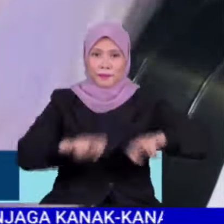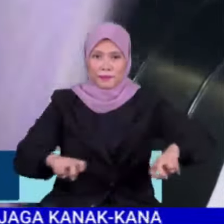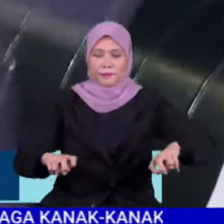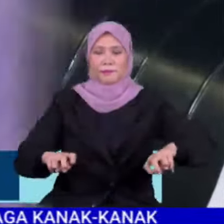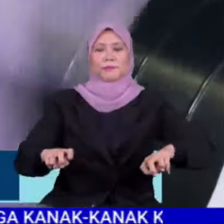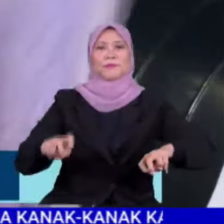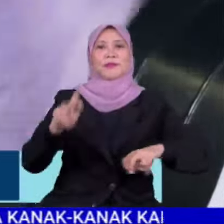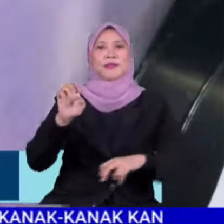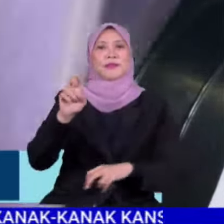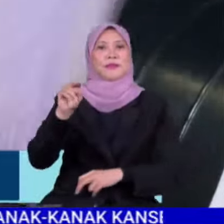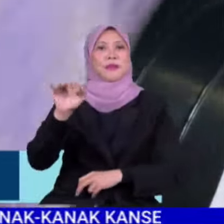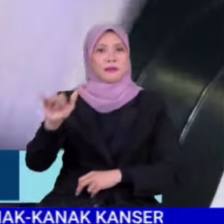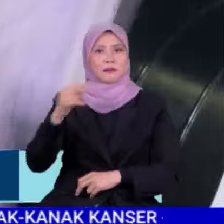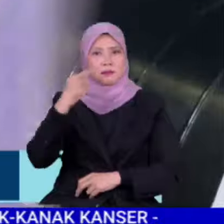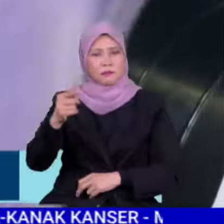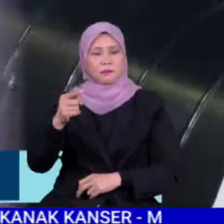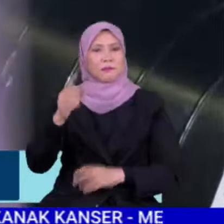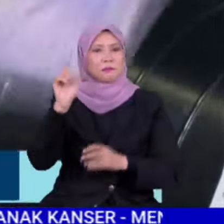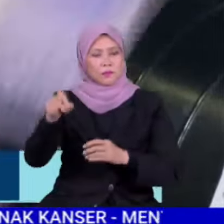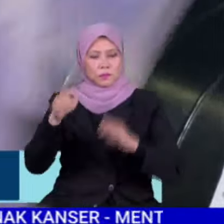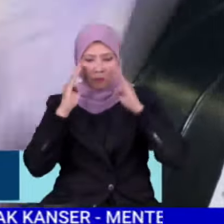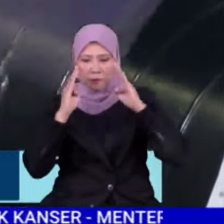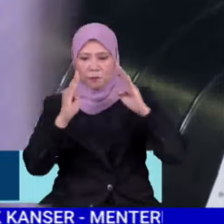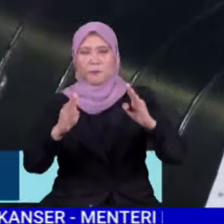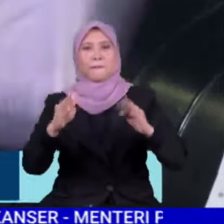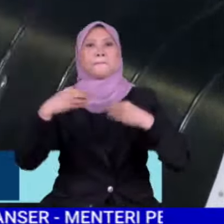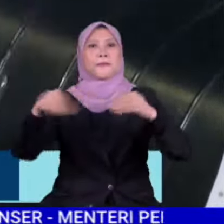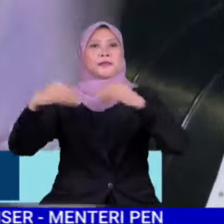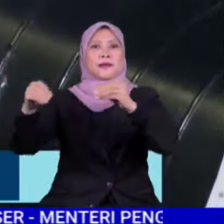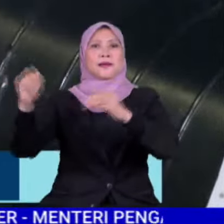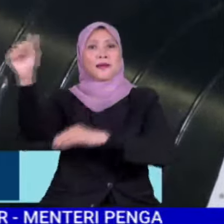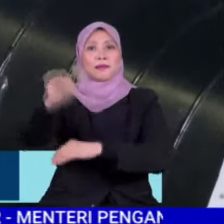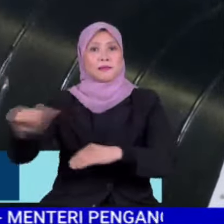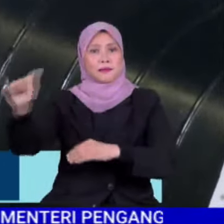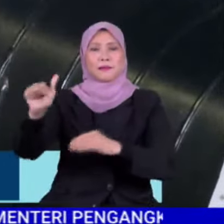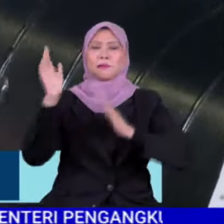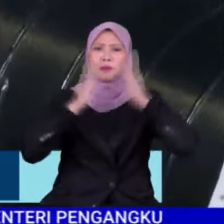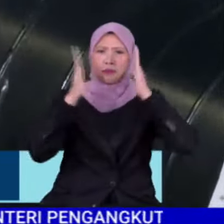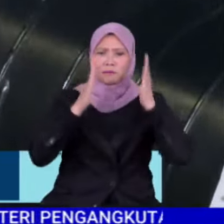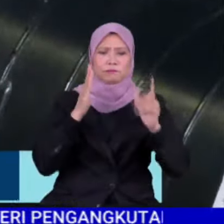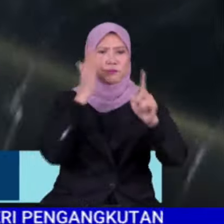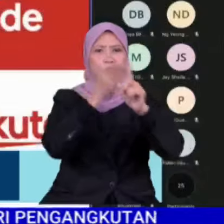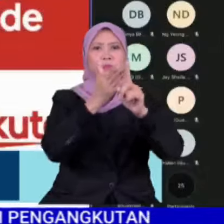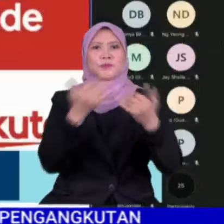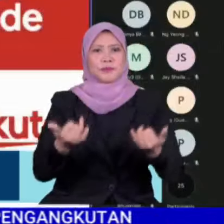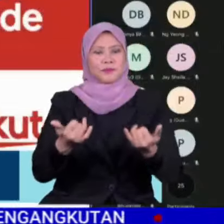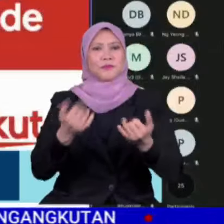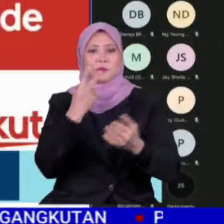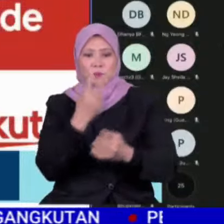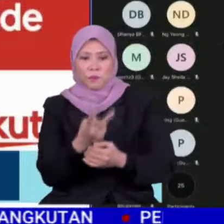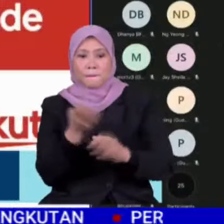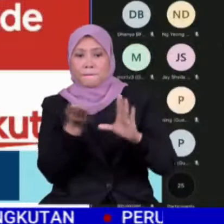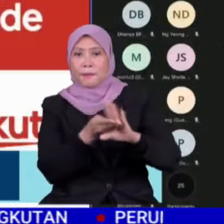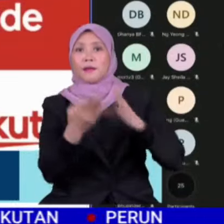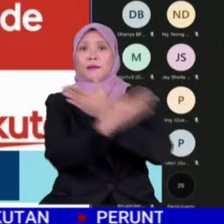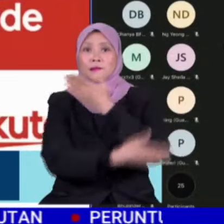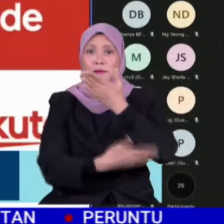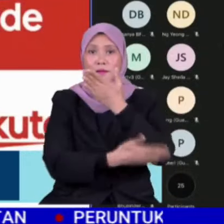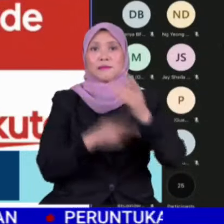Trade, Kenny Yee, mereka cenderung untuk beralih ke pasaran Asia. Malaysia memiliki prospek luas dengan kecenderungan bank